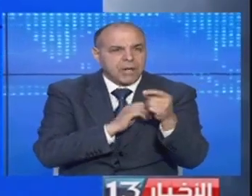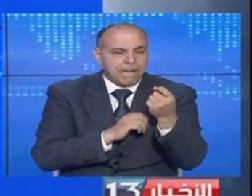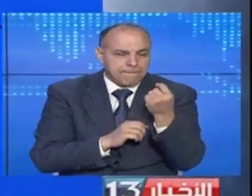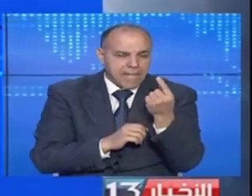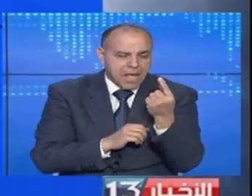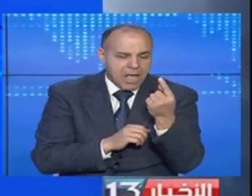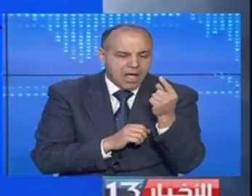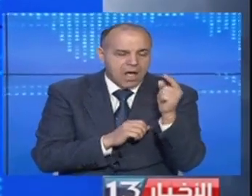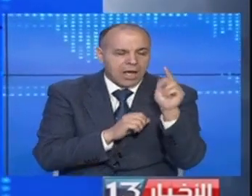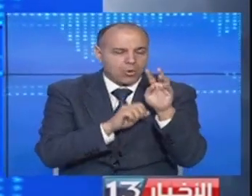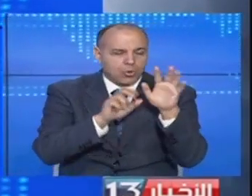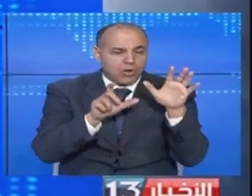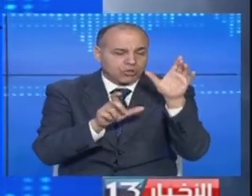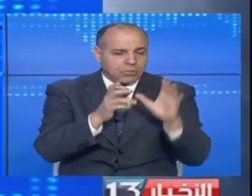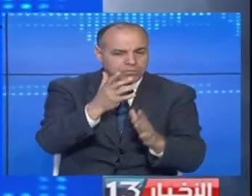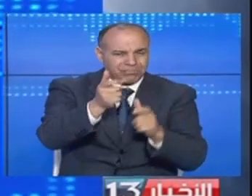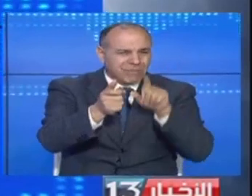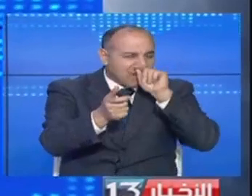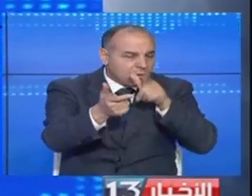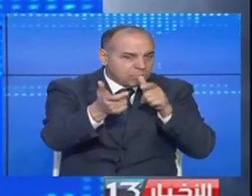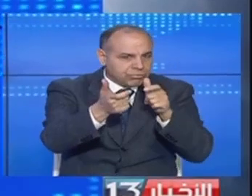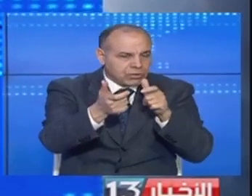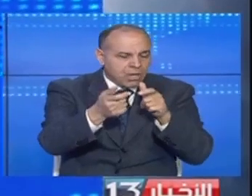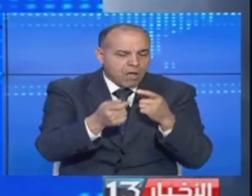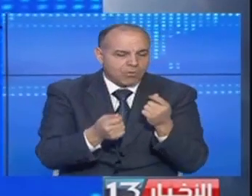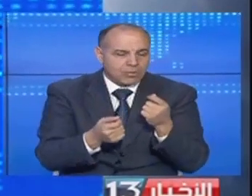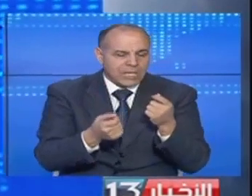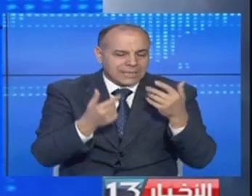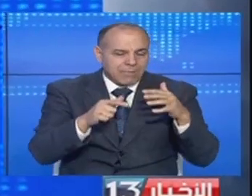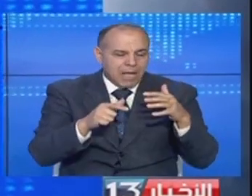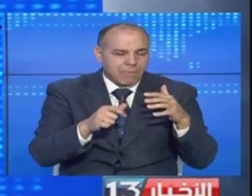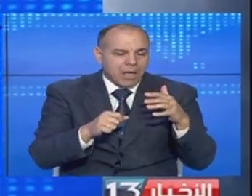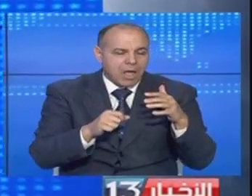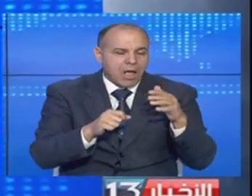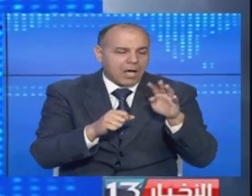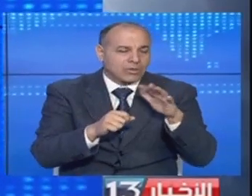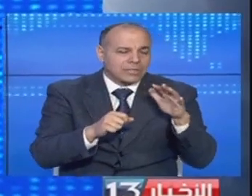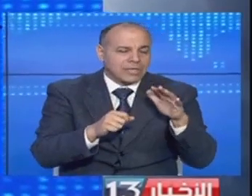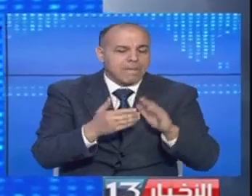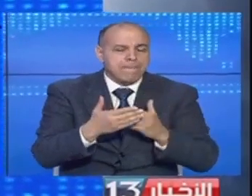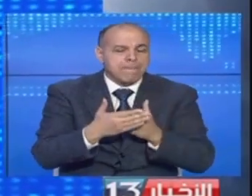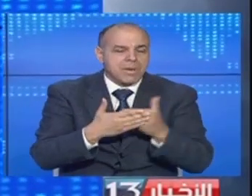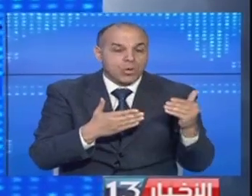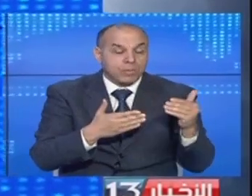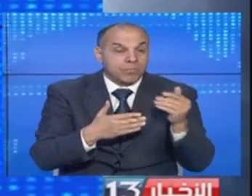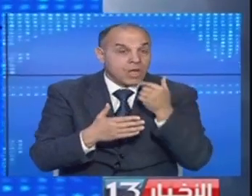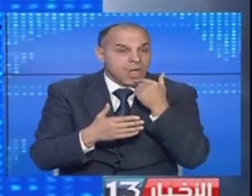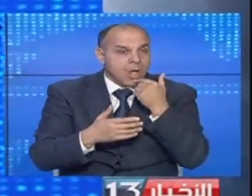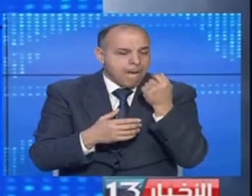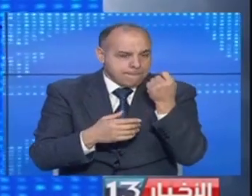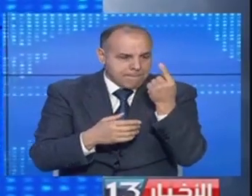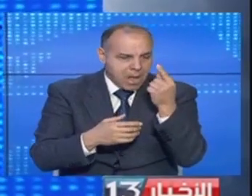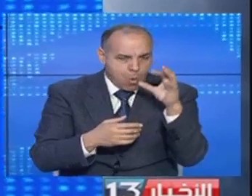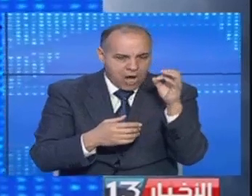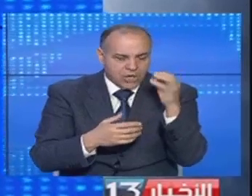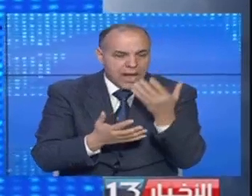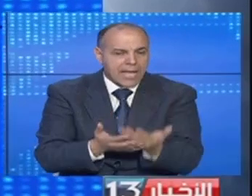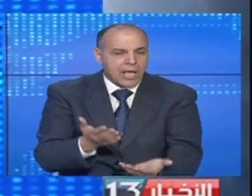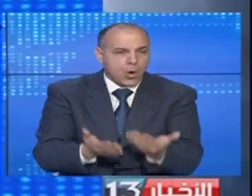وتسع واربعين بندقيه الصيد بقيمه سبع مائه وخمسه واربعين الف دينار ومائه وعشره